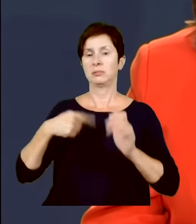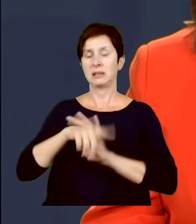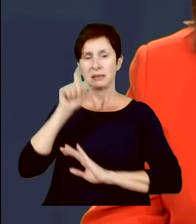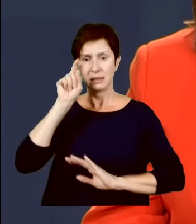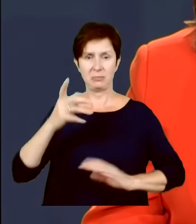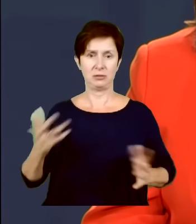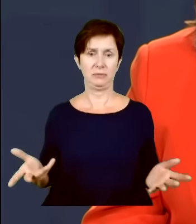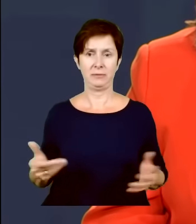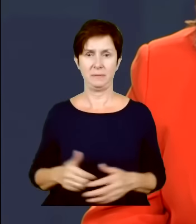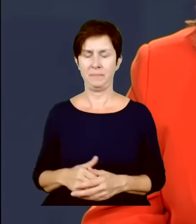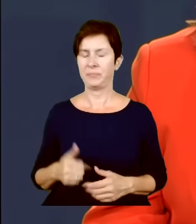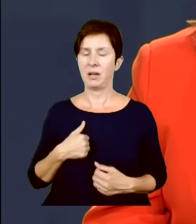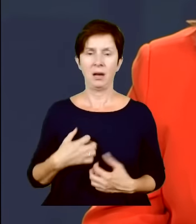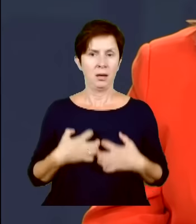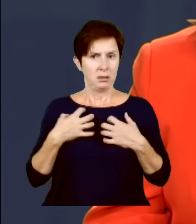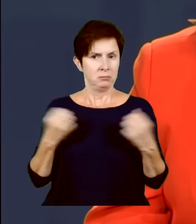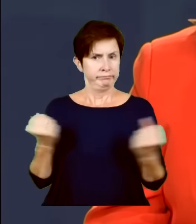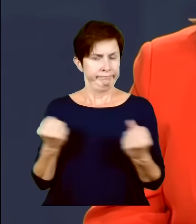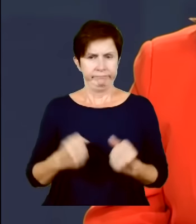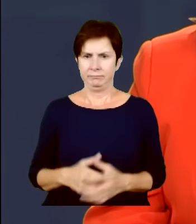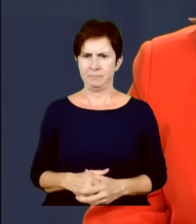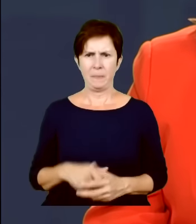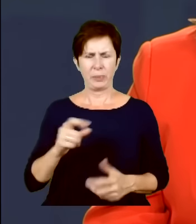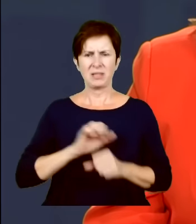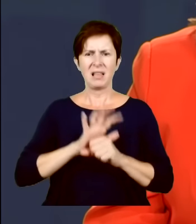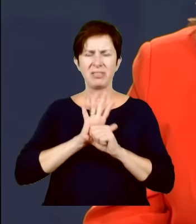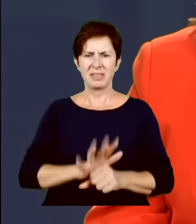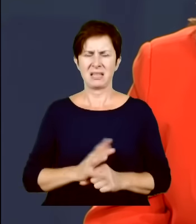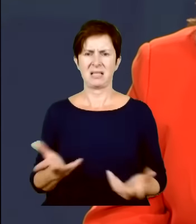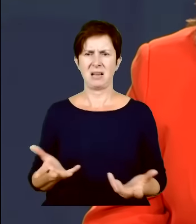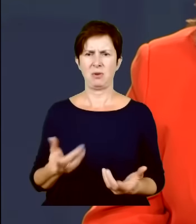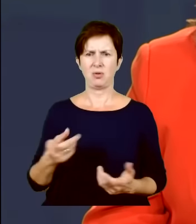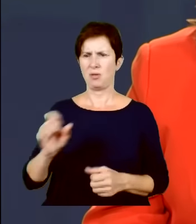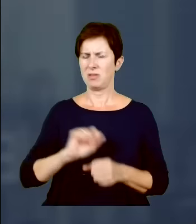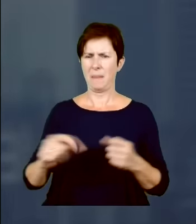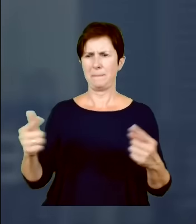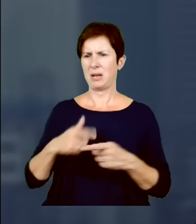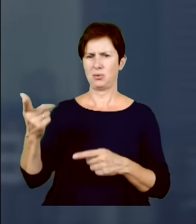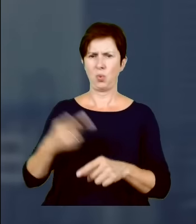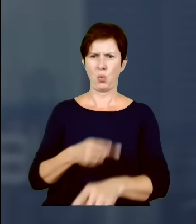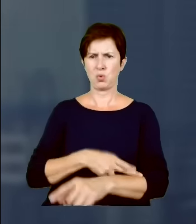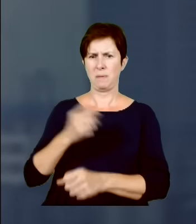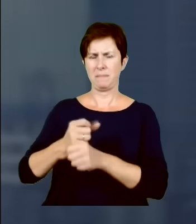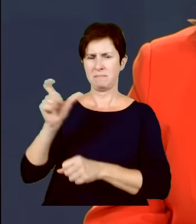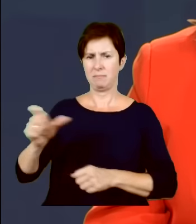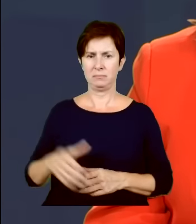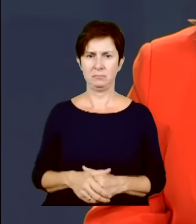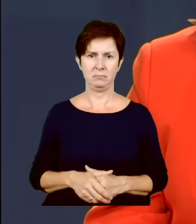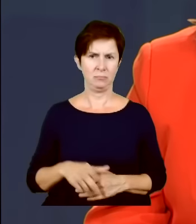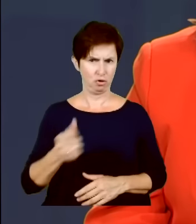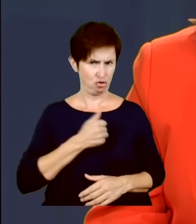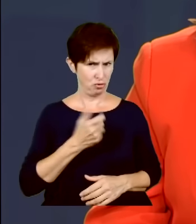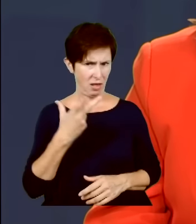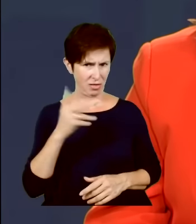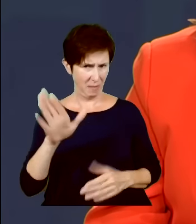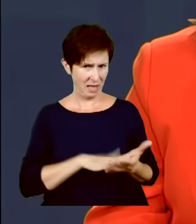prostu mnie to oburza dlatego że to dyskryminuje ich jako ur zazdrości że pan nie dostał takiej nagrody po prostu 500